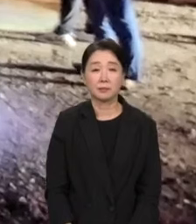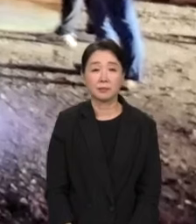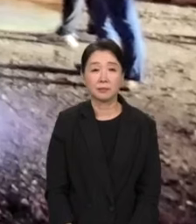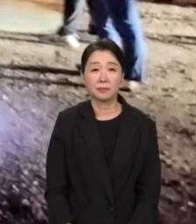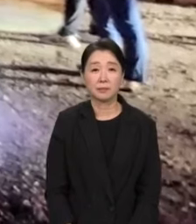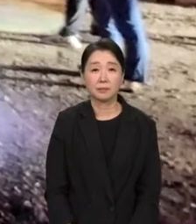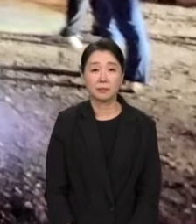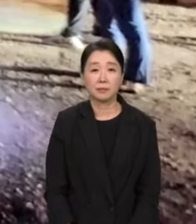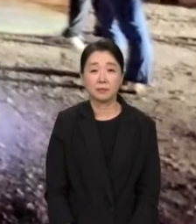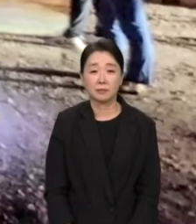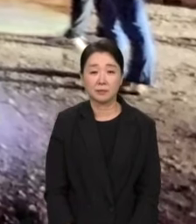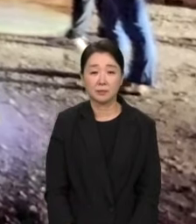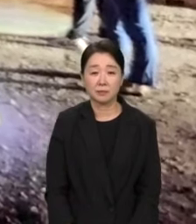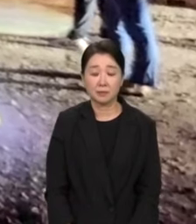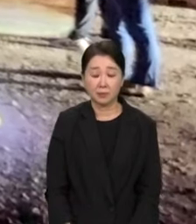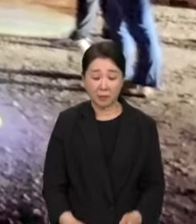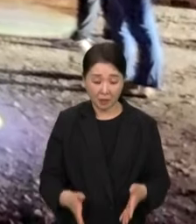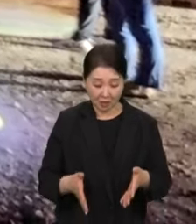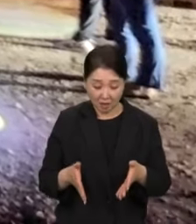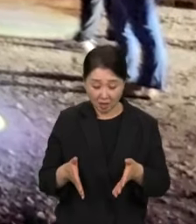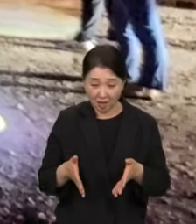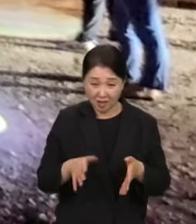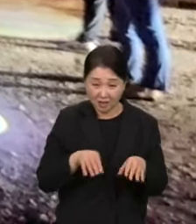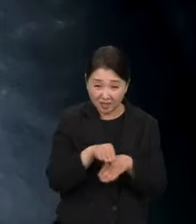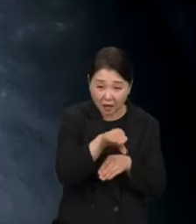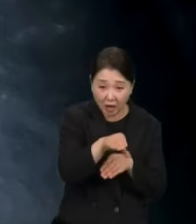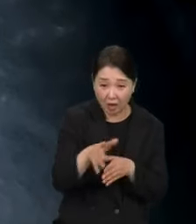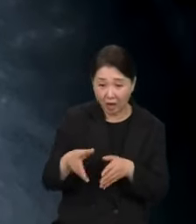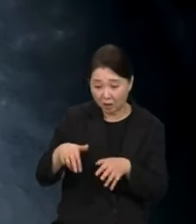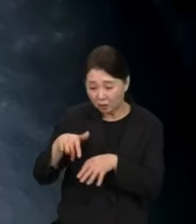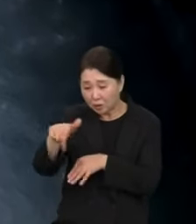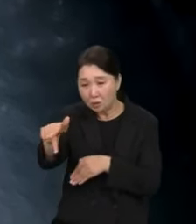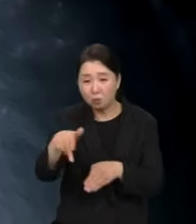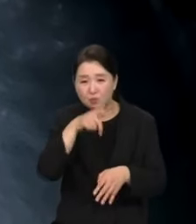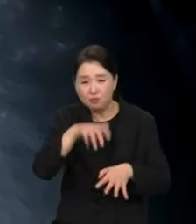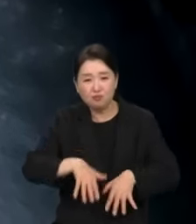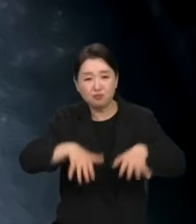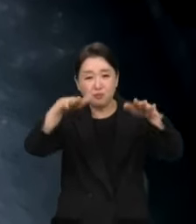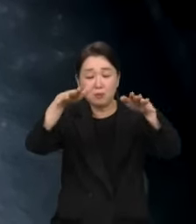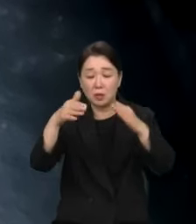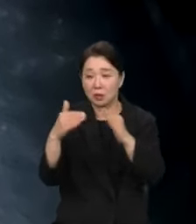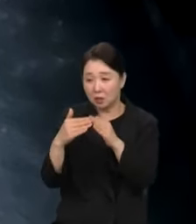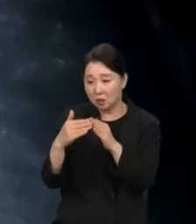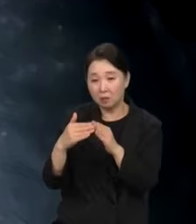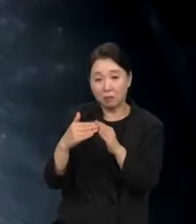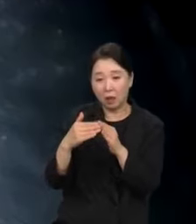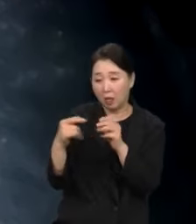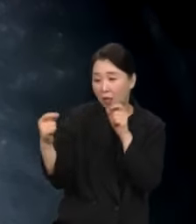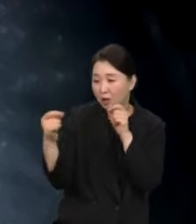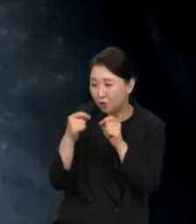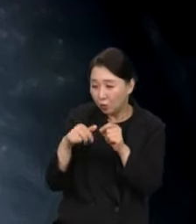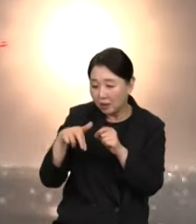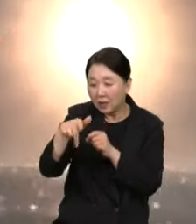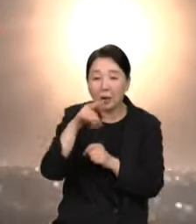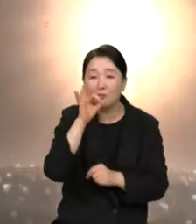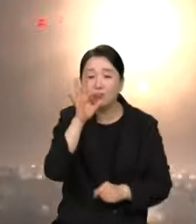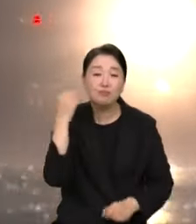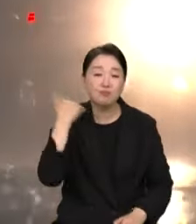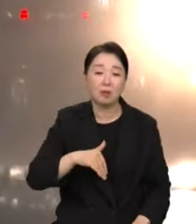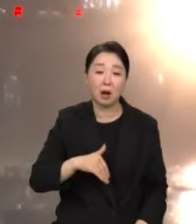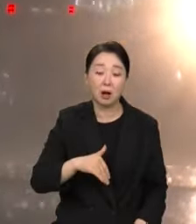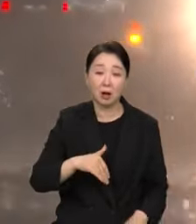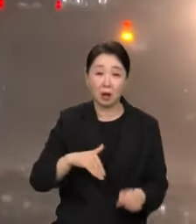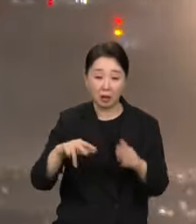전해드렸습니다 인도와 차도가 물에 잠겼고 집주변 길가는 아예 사람이 걸을 수 없게 됐습니다 지하철역